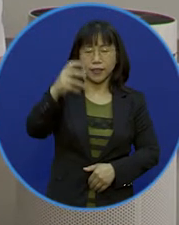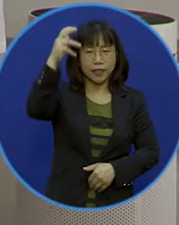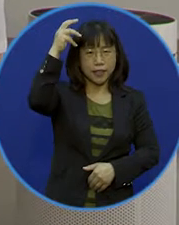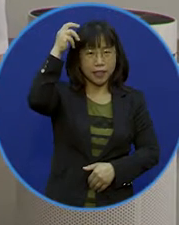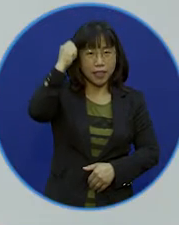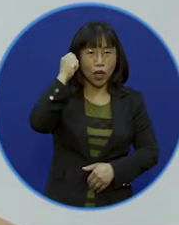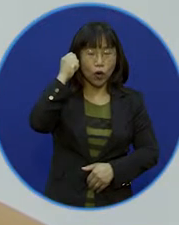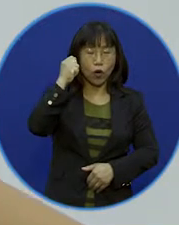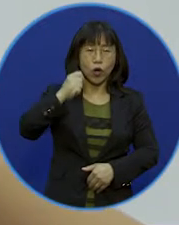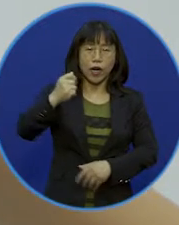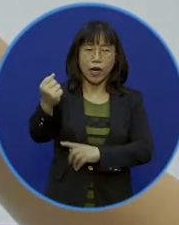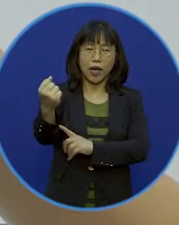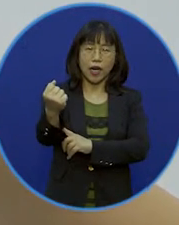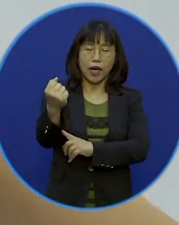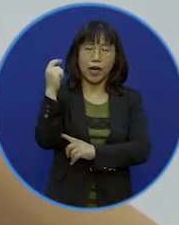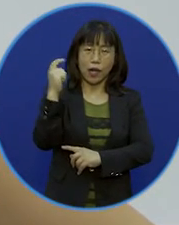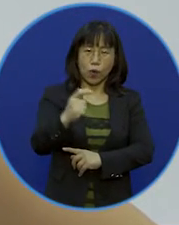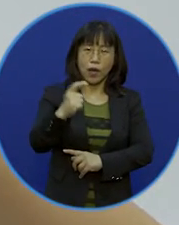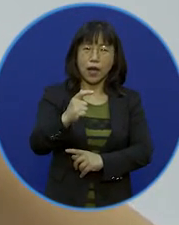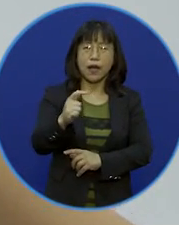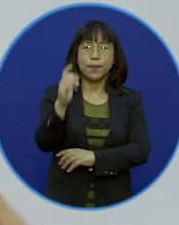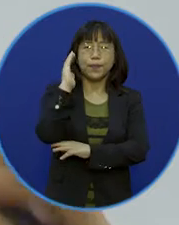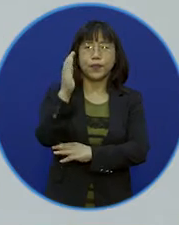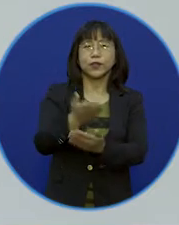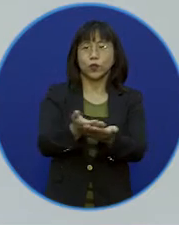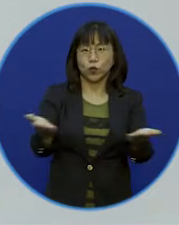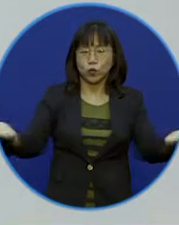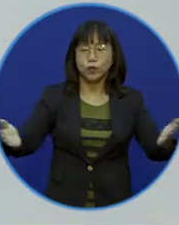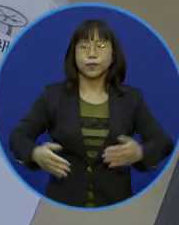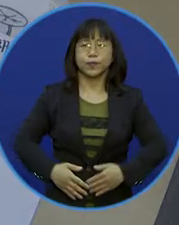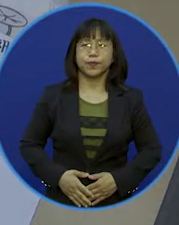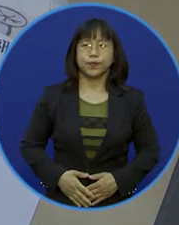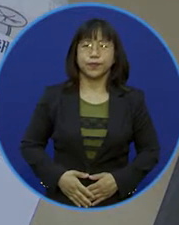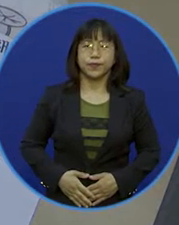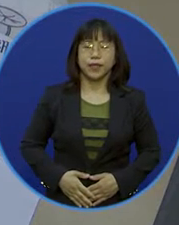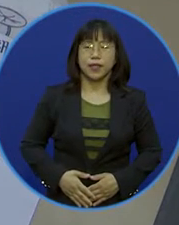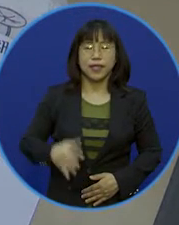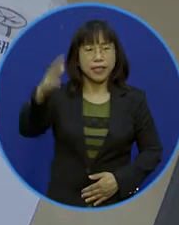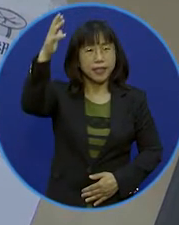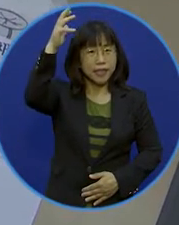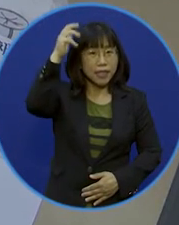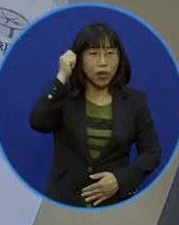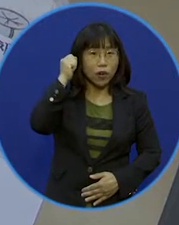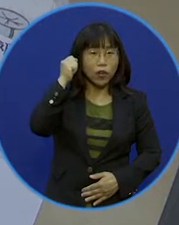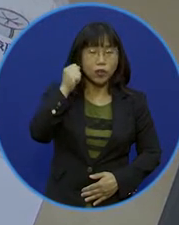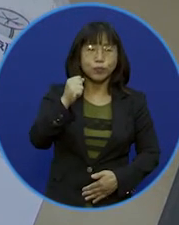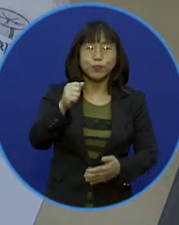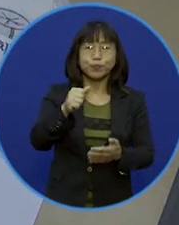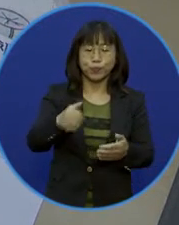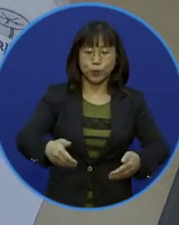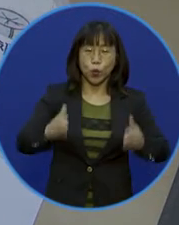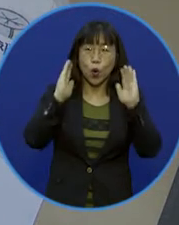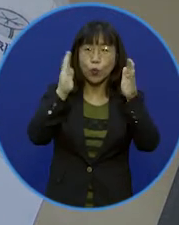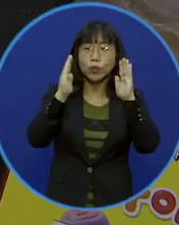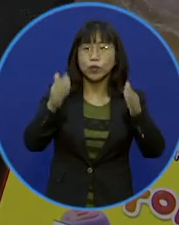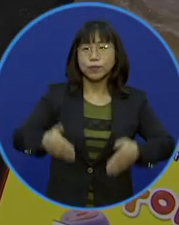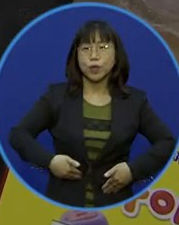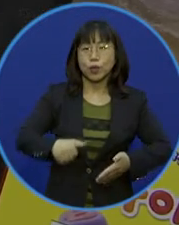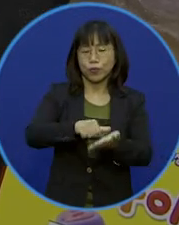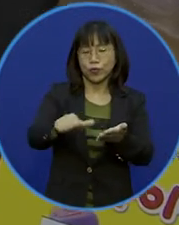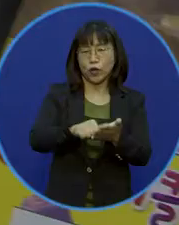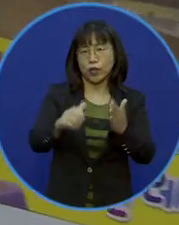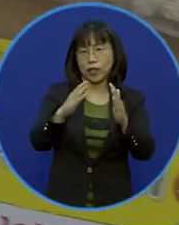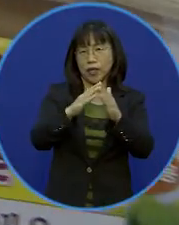강화를 열고 온라인 강좌 참여에 필요한 물품인 기억 체험 키트를 각 가정으로 배부하며 치매 예방을